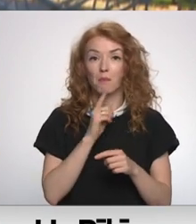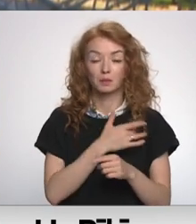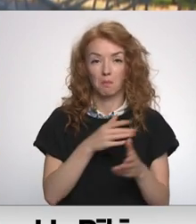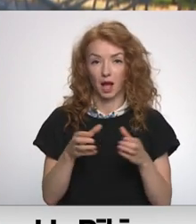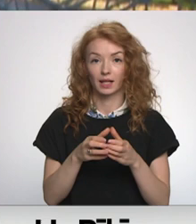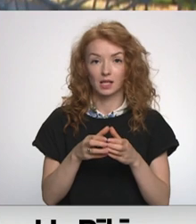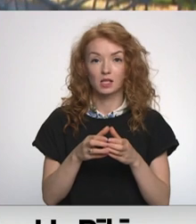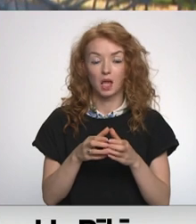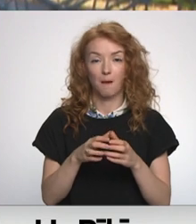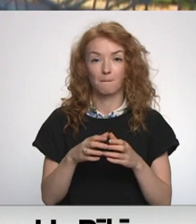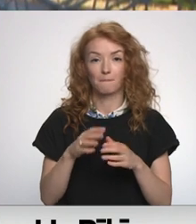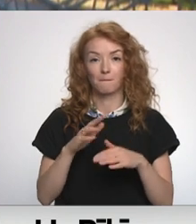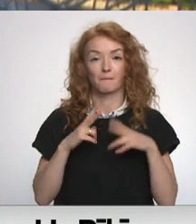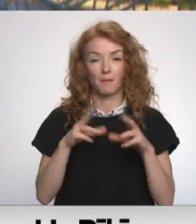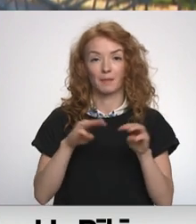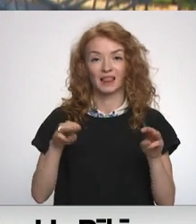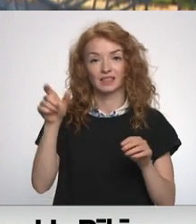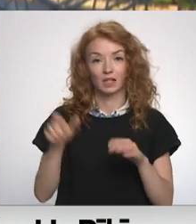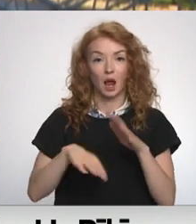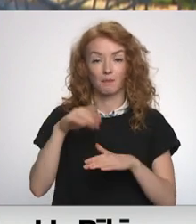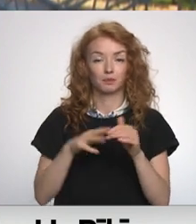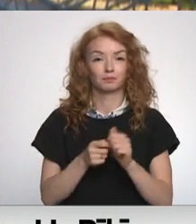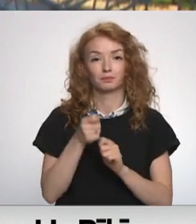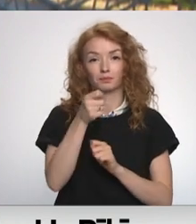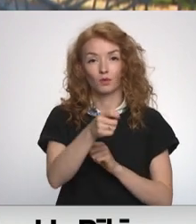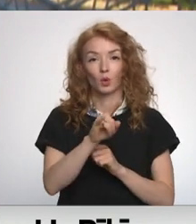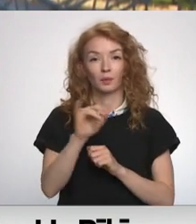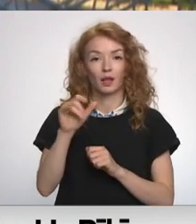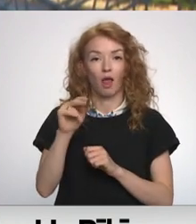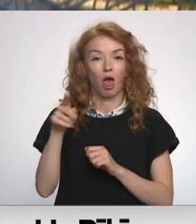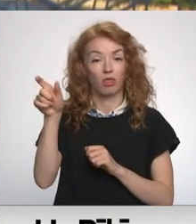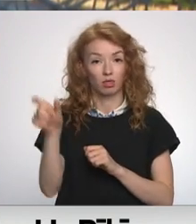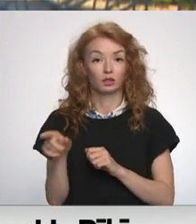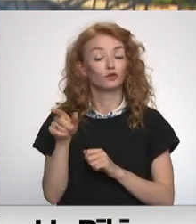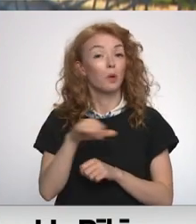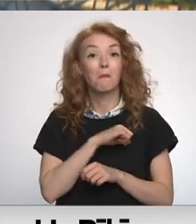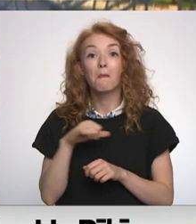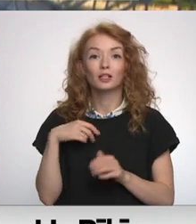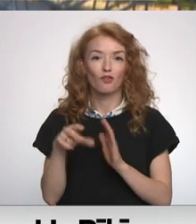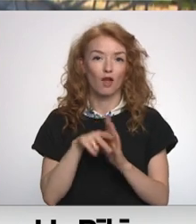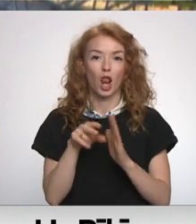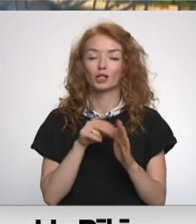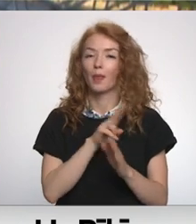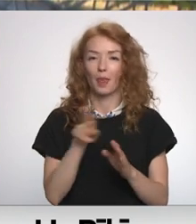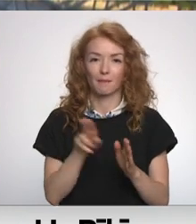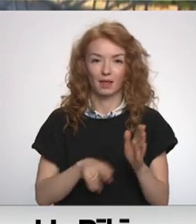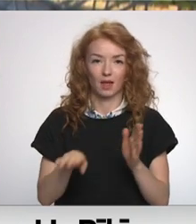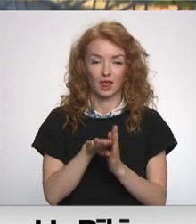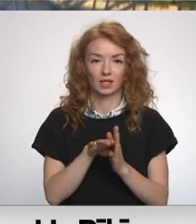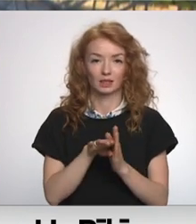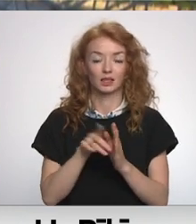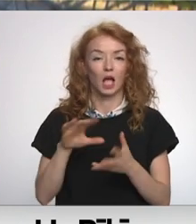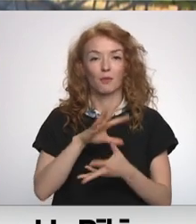partija, premjera amatam izvirzījusi uzņēmēju Uldi Pīlēnu. Viņš pats gan vēlēšanās nolēms nekandidēt.